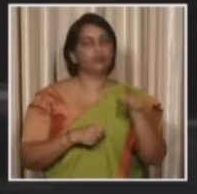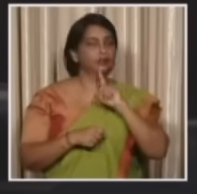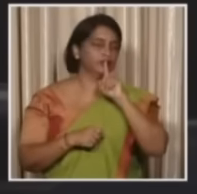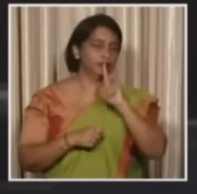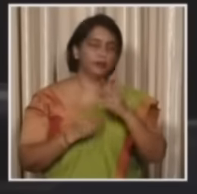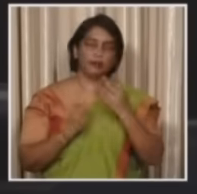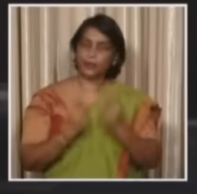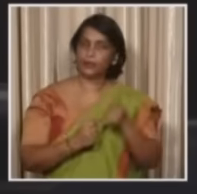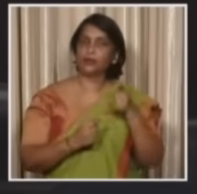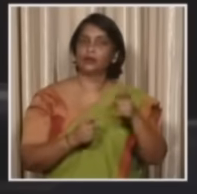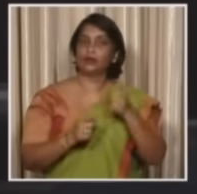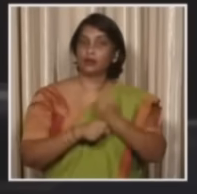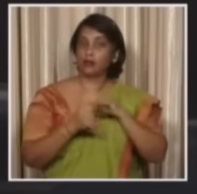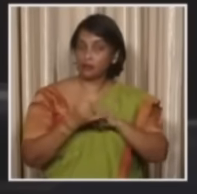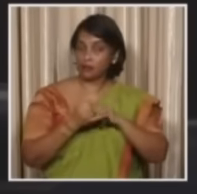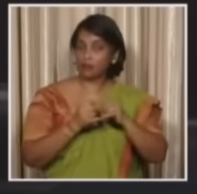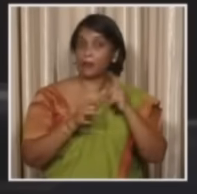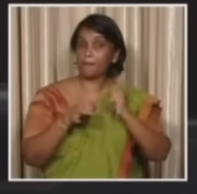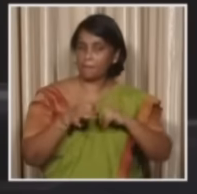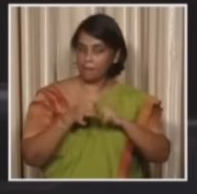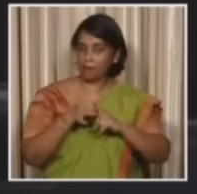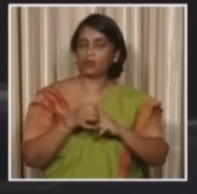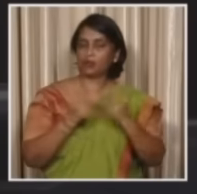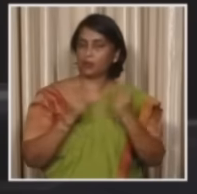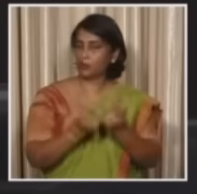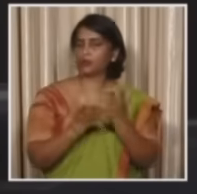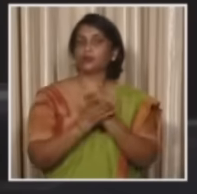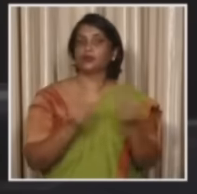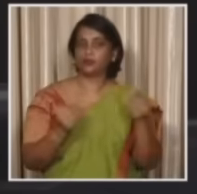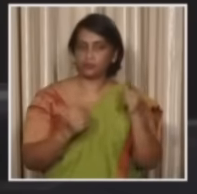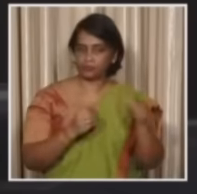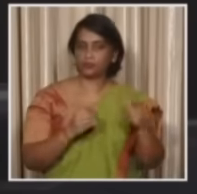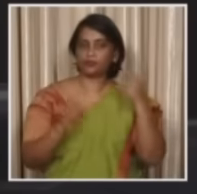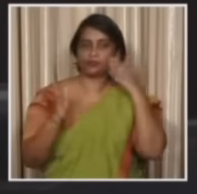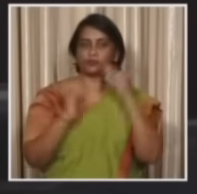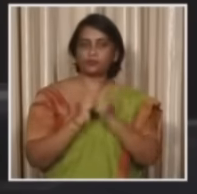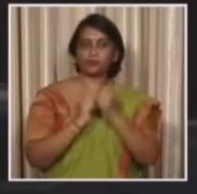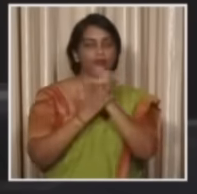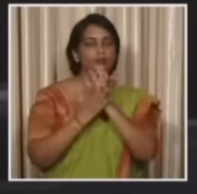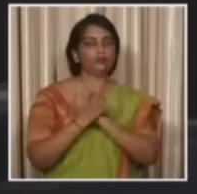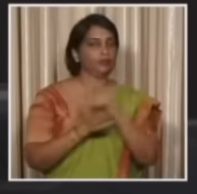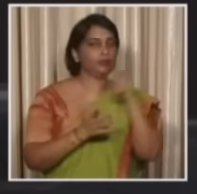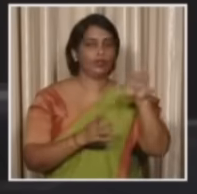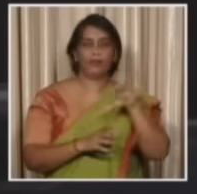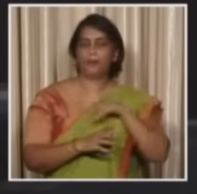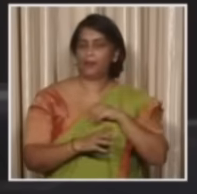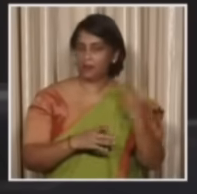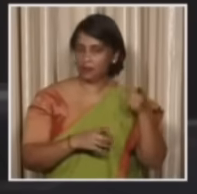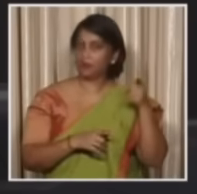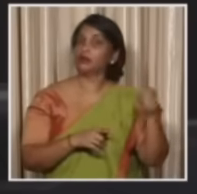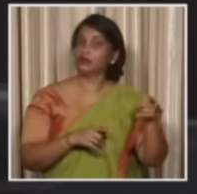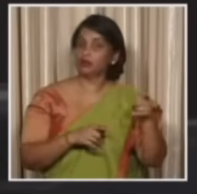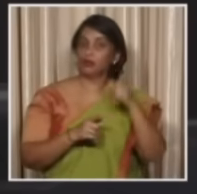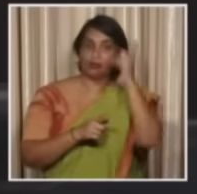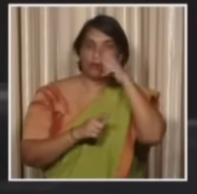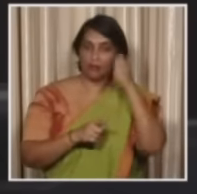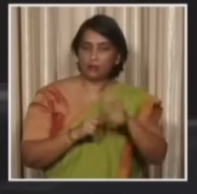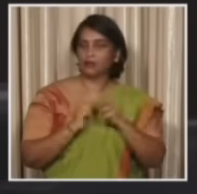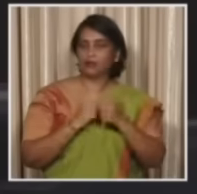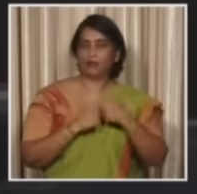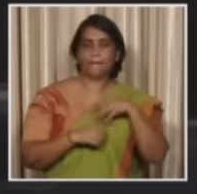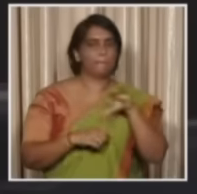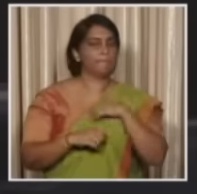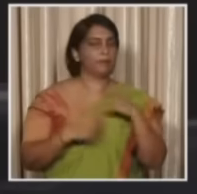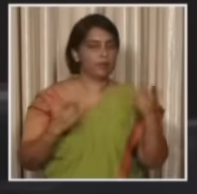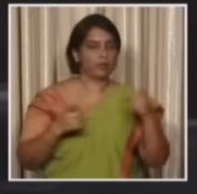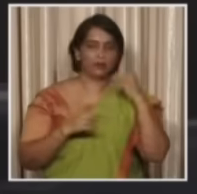කියනවා වහම මේ ග්‍රාම නිලධාරීන්ගේ ප්‍රශ්නය ෂණිකව විසඳන්න. මේ සේවා ව්‍යවස්ථාව උන් කිසිසේත්ම පිළිගන්නේ නැහැ. මේ වැටුප් තලයේ කිසිසේත්ම පිළිගන්නේ